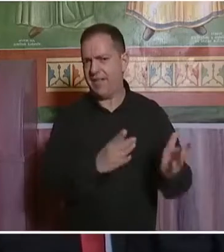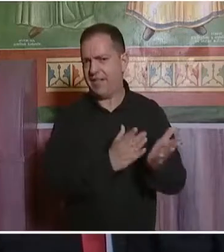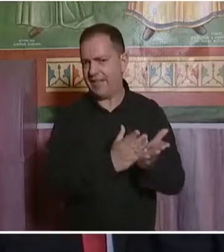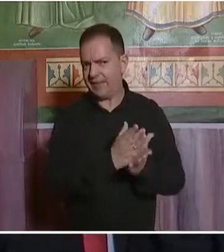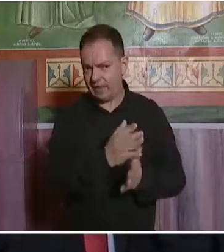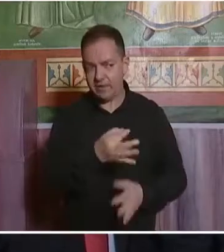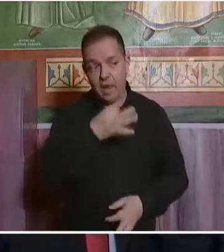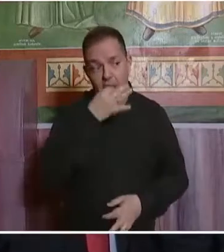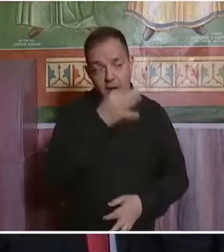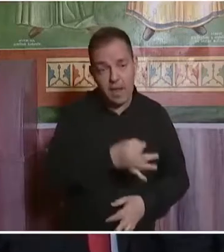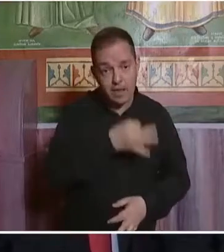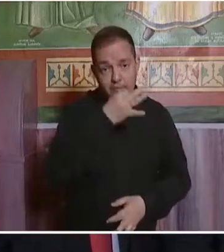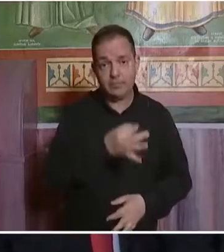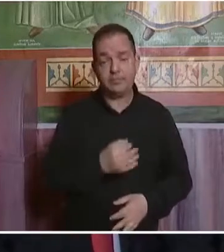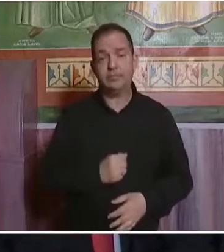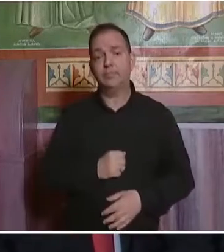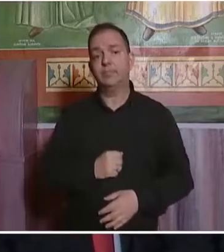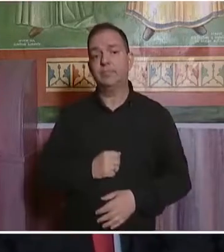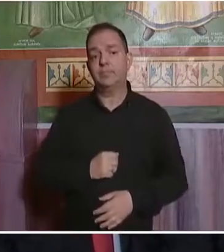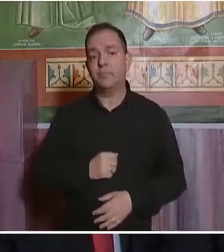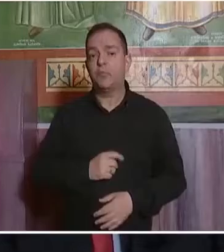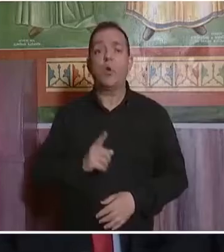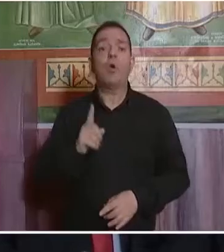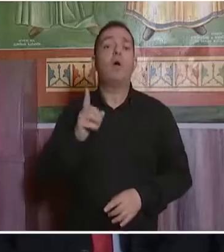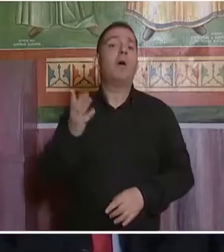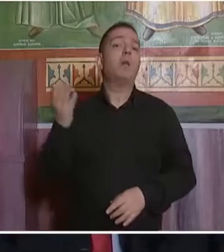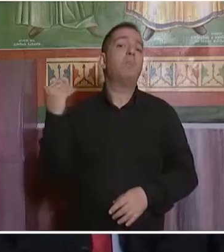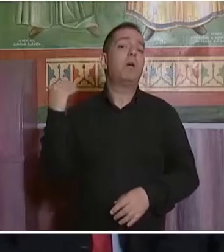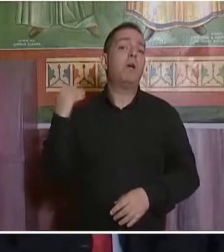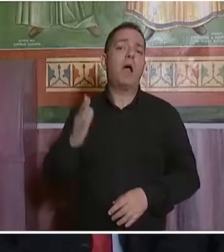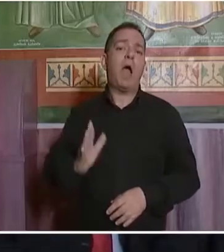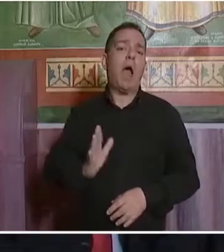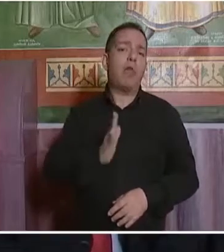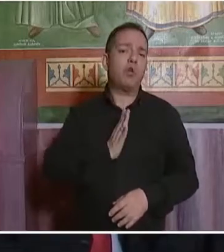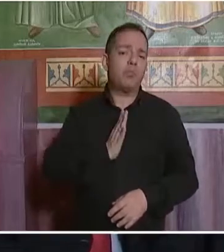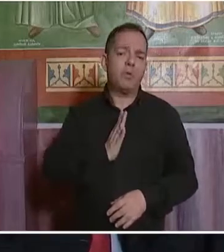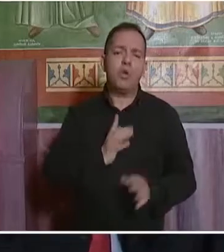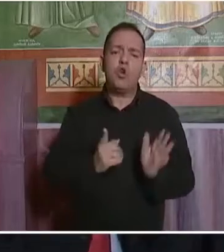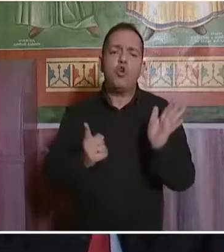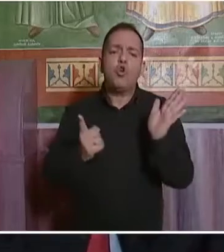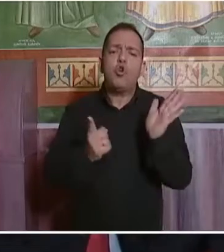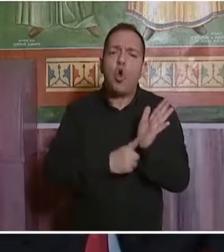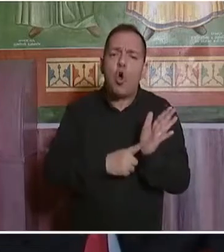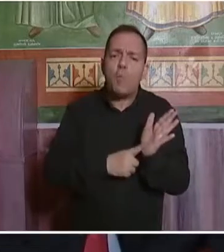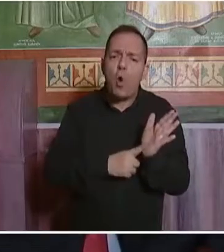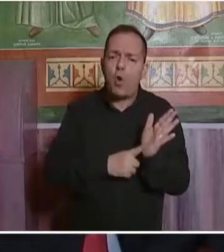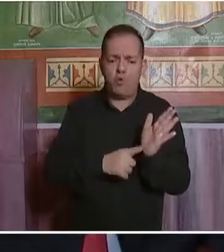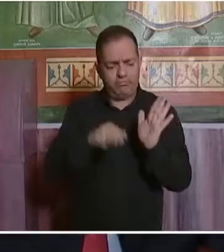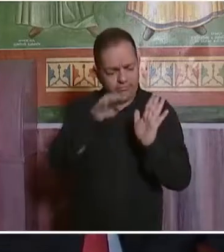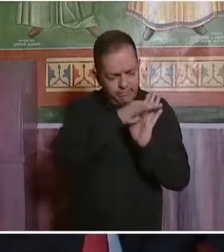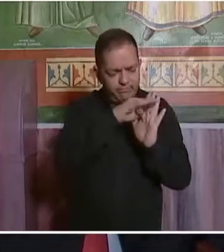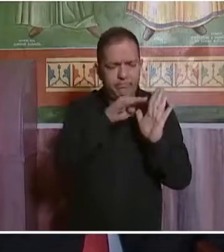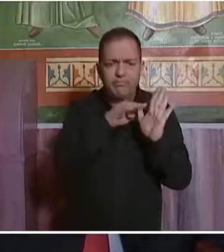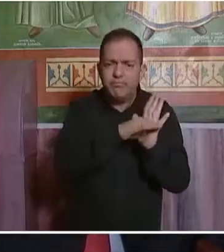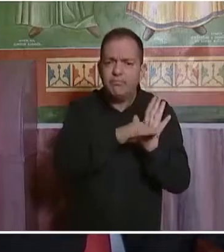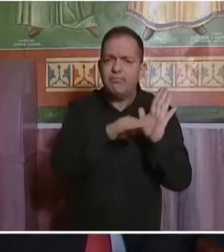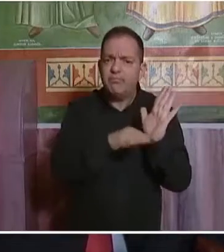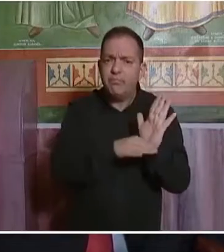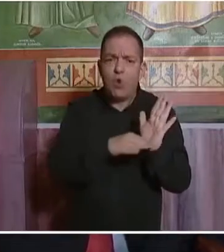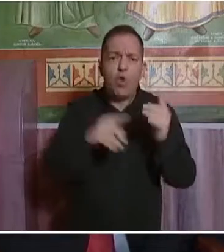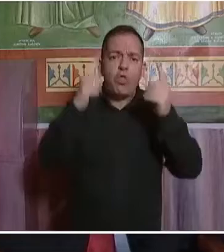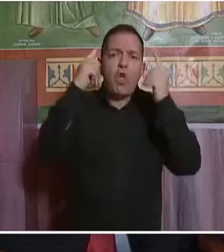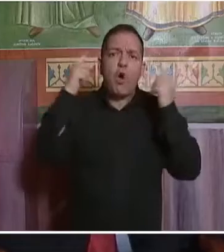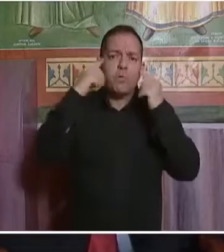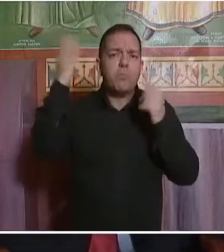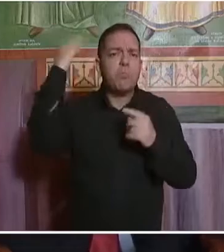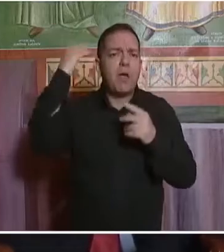άνθρωποι οι οποίοι δεν γνώρισαν τον νόμο, τον γραπτό, την αποκάλυψη του